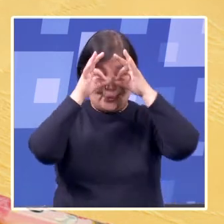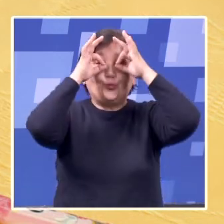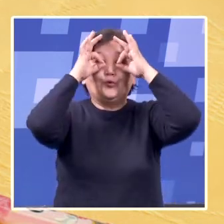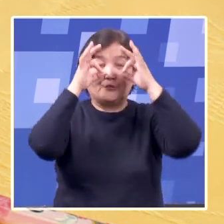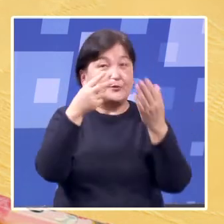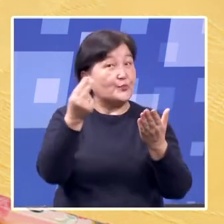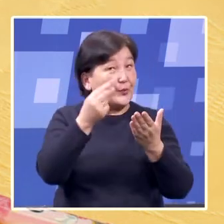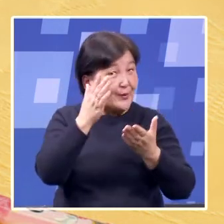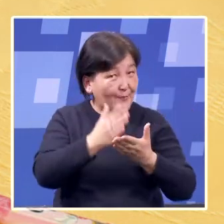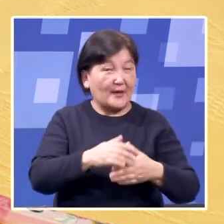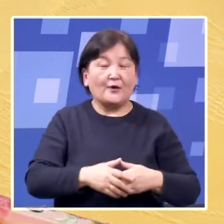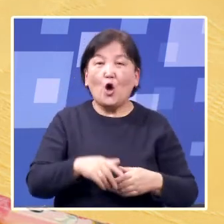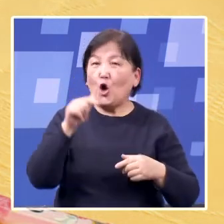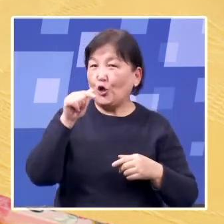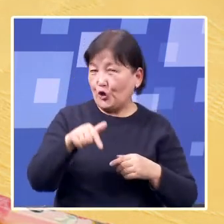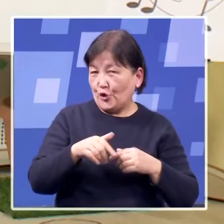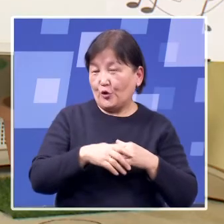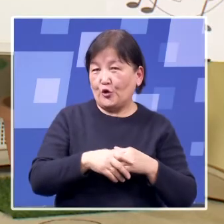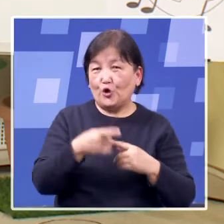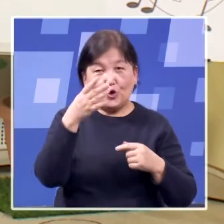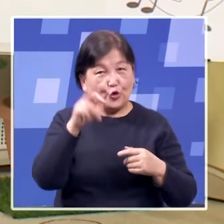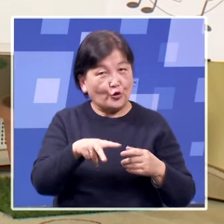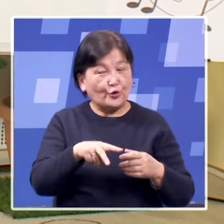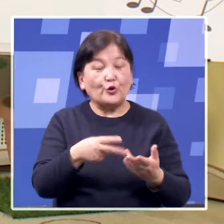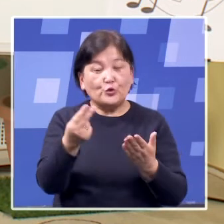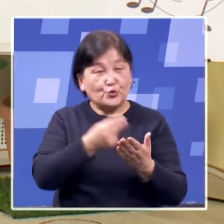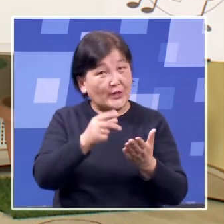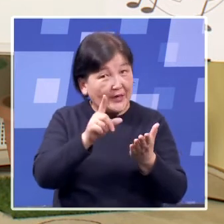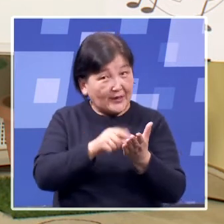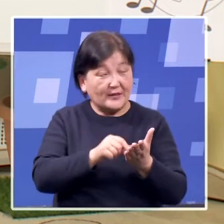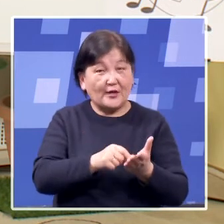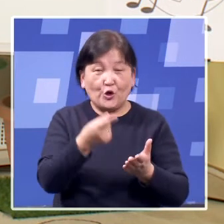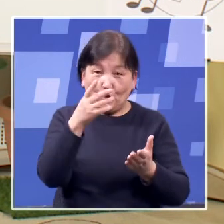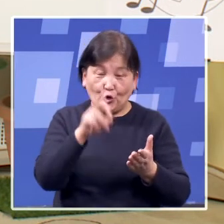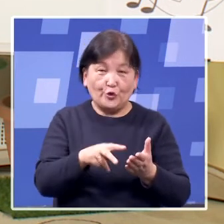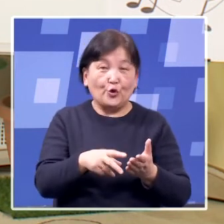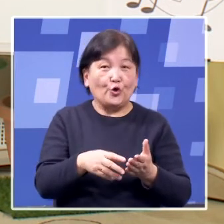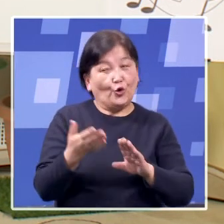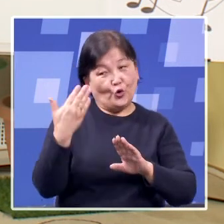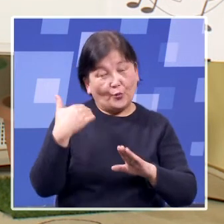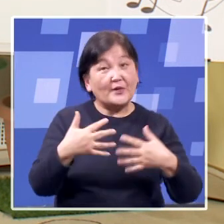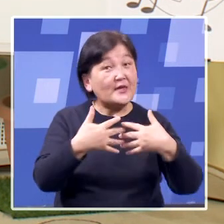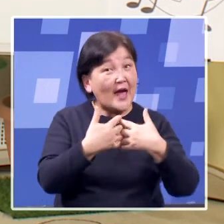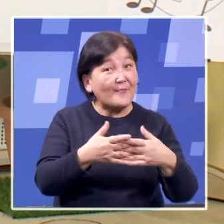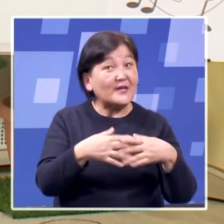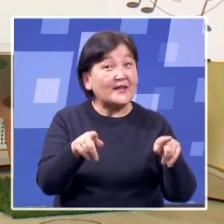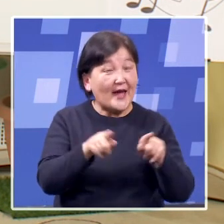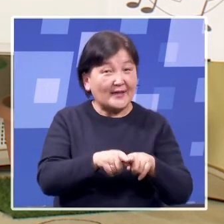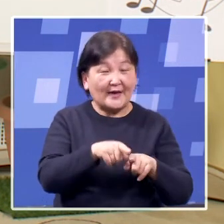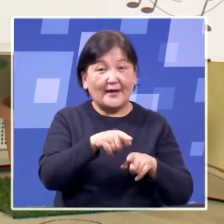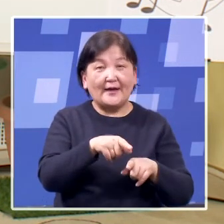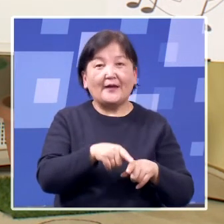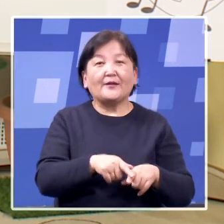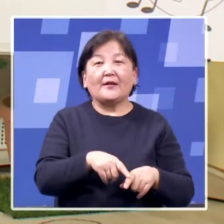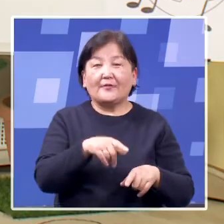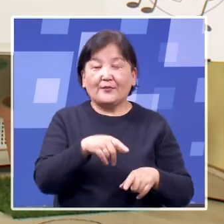одоо хөл зурна тийм үү? Хөлийг өмнөх амтнтай адилхан өмнөх гахаатайгаа адилхан шулуун зураасаар